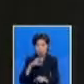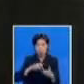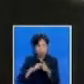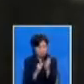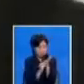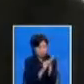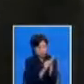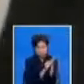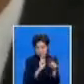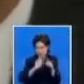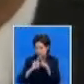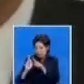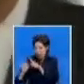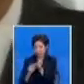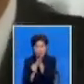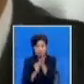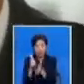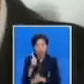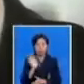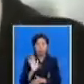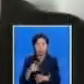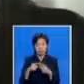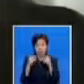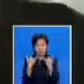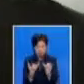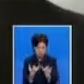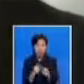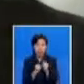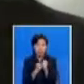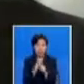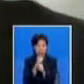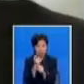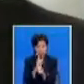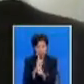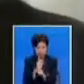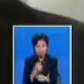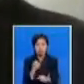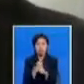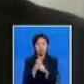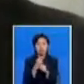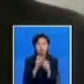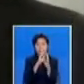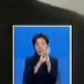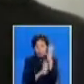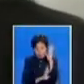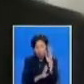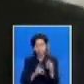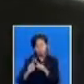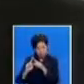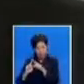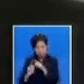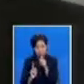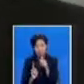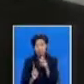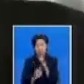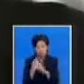ายามที่จะยกร่างขณะนี้ก็คือล่าสุดก็คือว่าเราจะมีระเบียบของบางขั้นตอนที่จะเดินได้แล้วก็กฎหมายเนี่ยก็ท